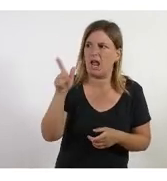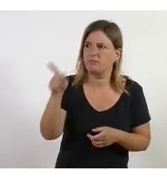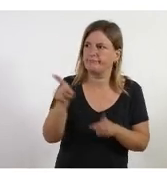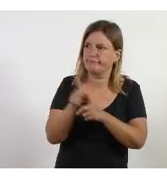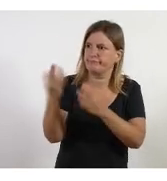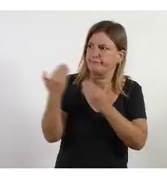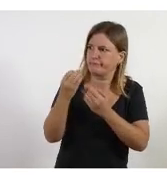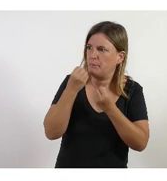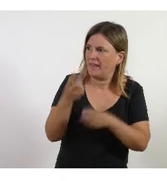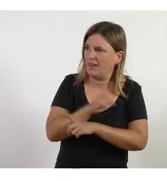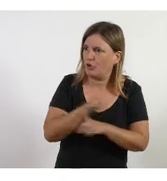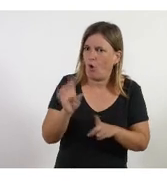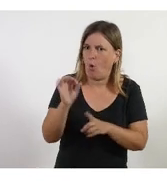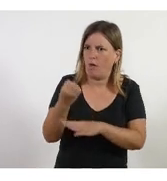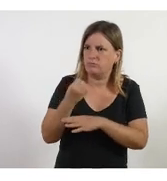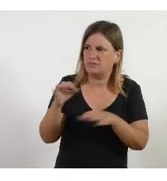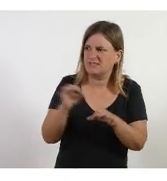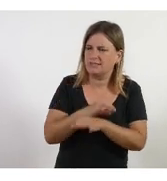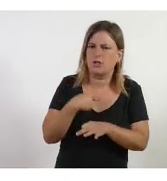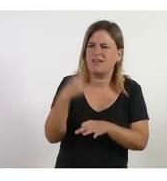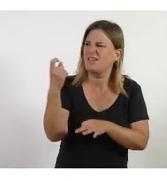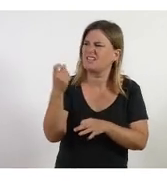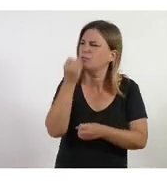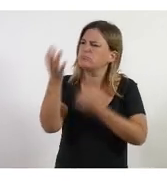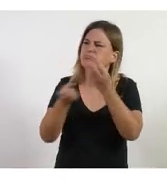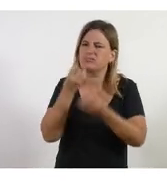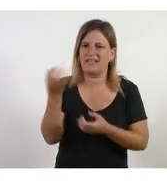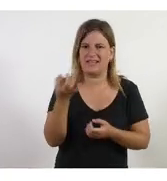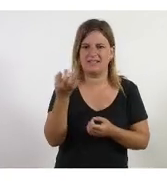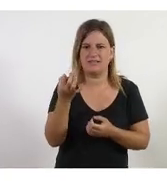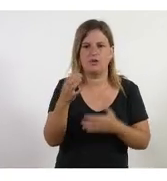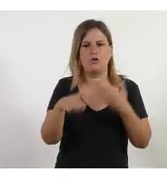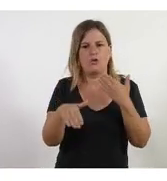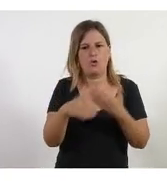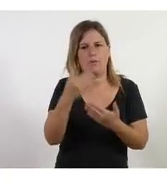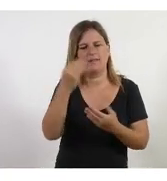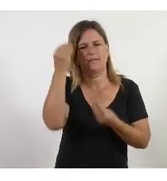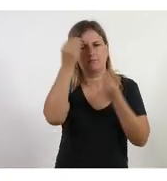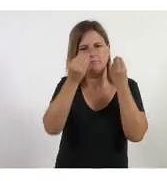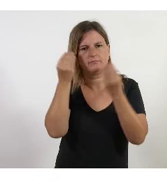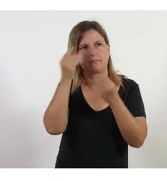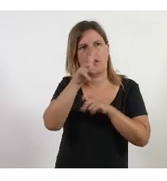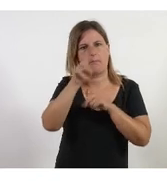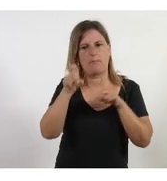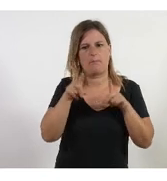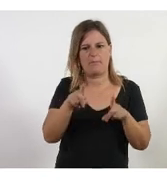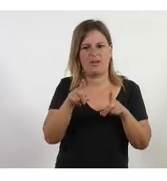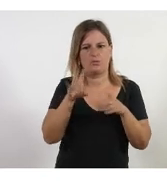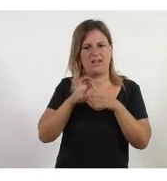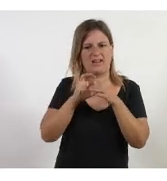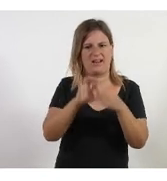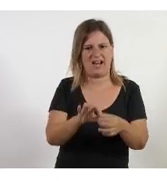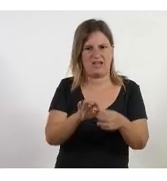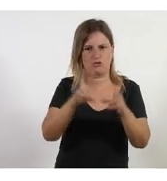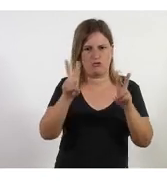determinada circumstància, amb el que sigui. Ara, llavors comença a fer preguntes que tinguin a veure amb